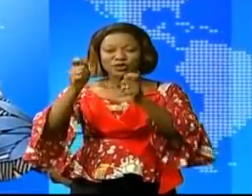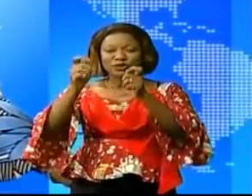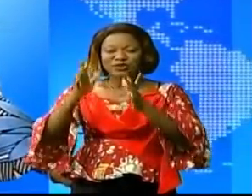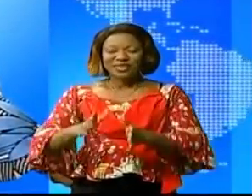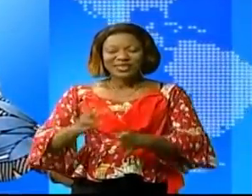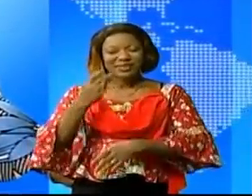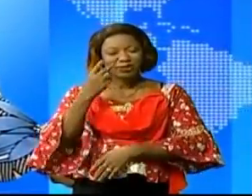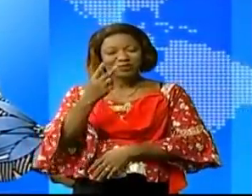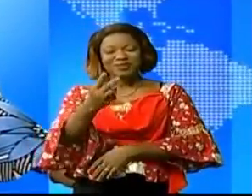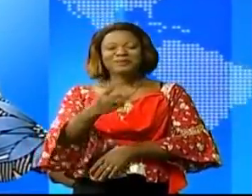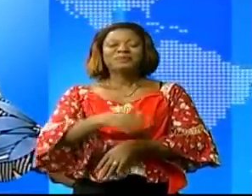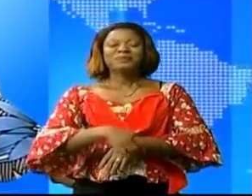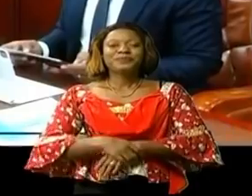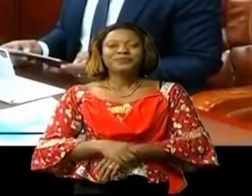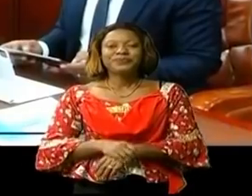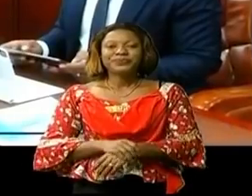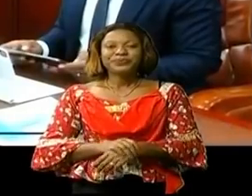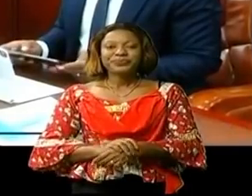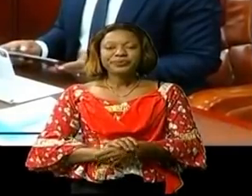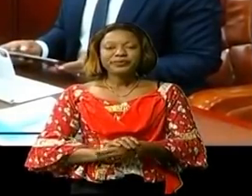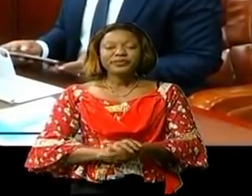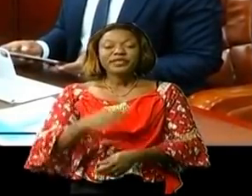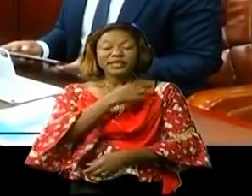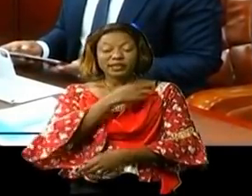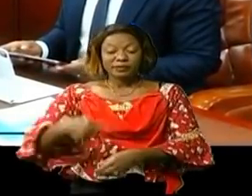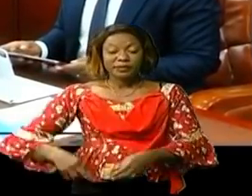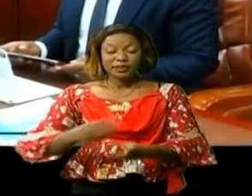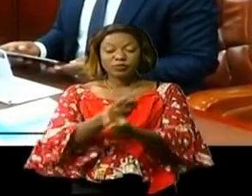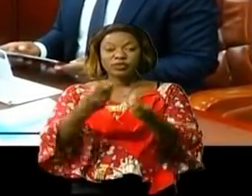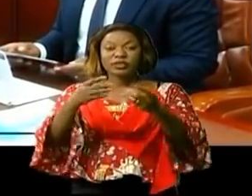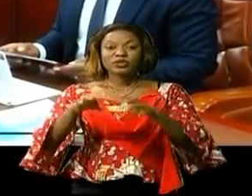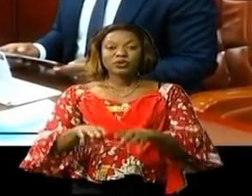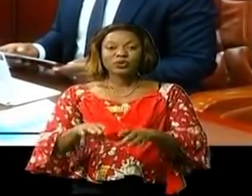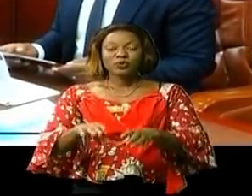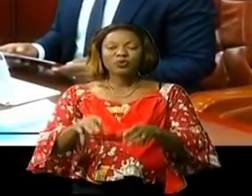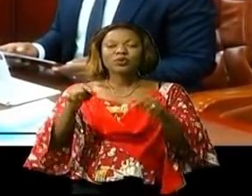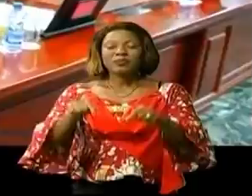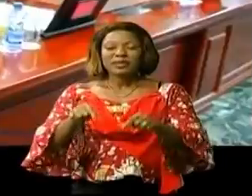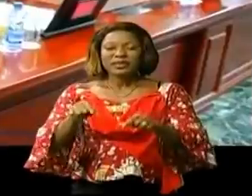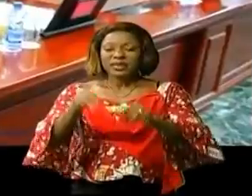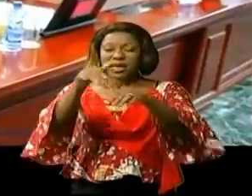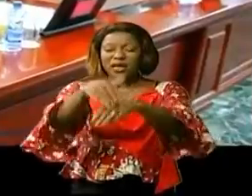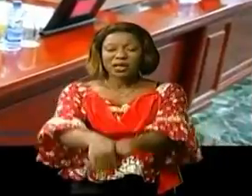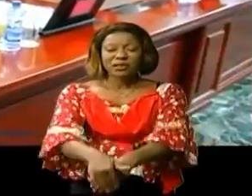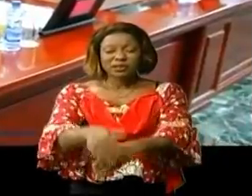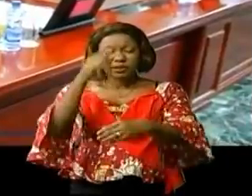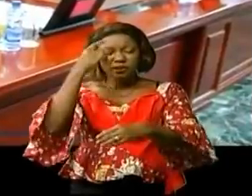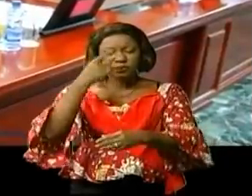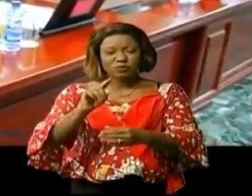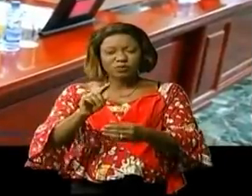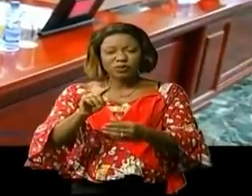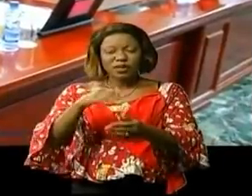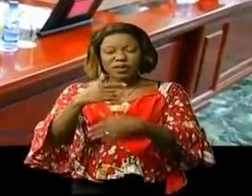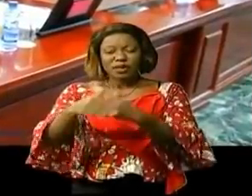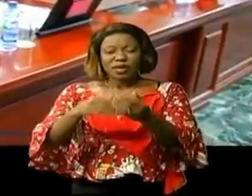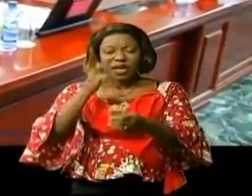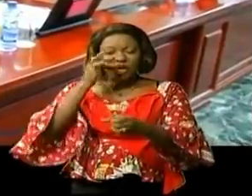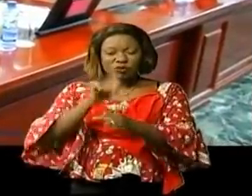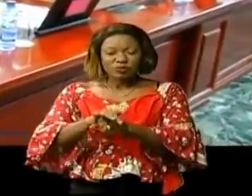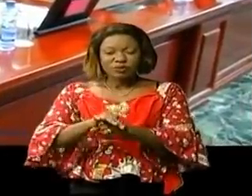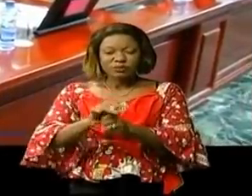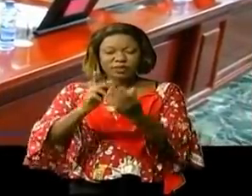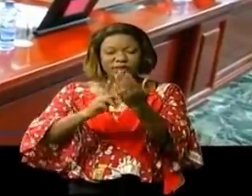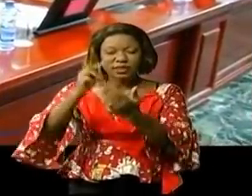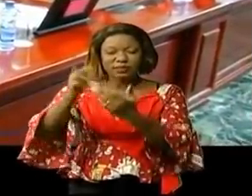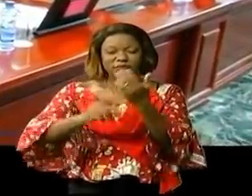presse présidentielle. La République démocratique du Congo est résolument engagée à mettre en œuvre sa feuille de route pour la concrétisation du projet